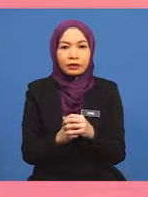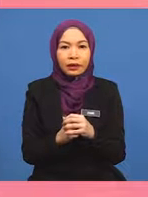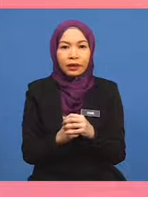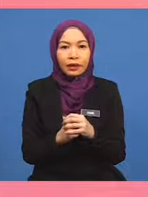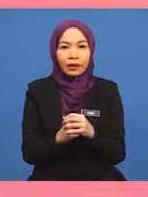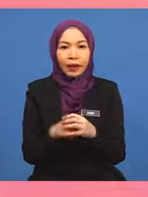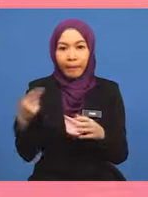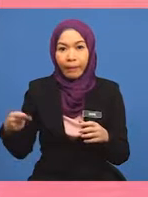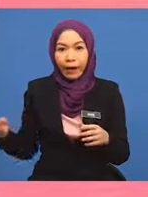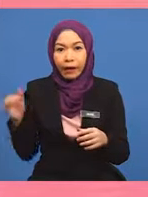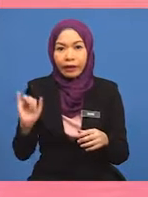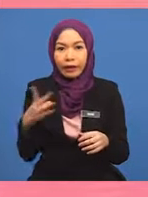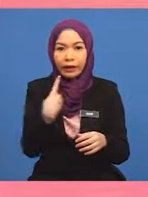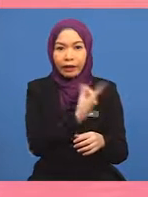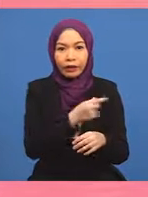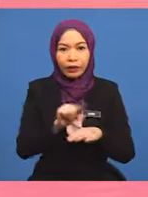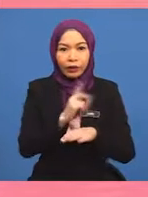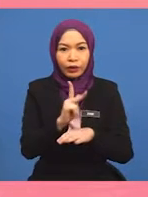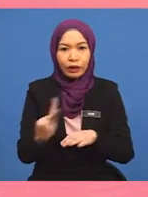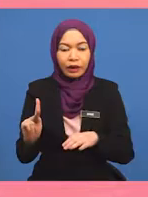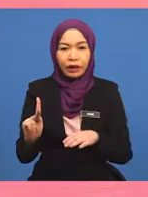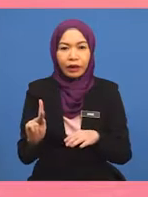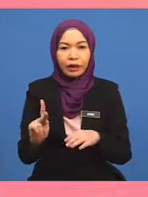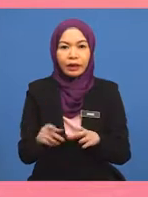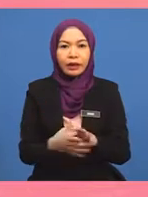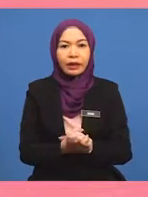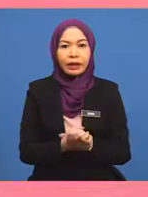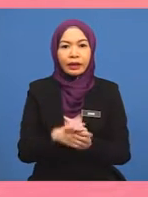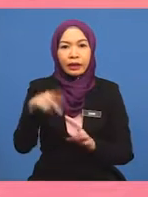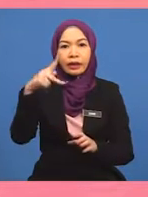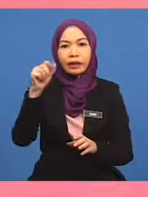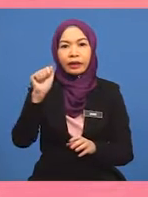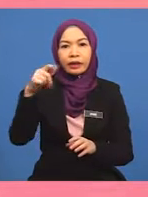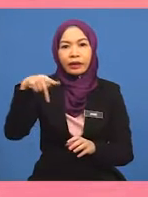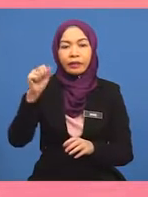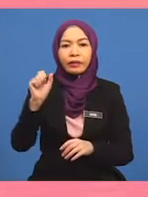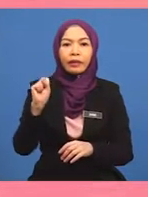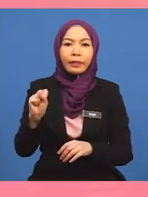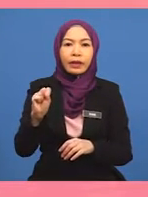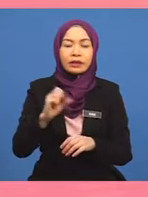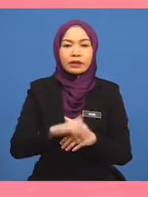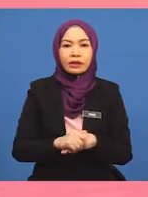Bahan yang digunakan ialah fabrik kain kapas.